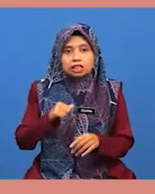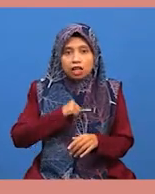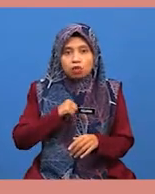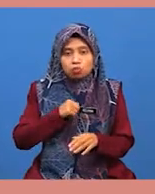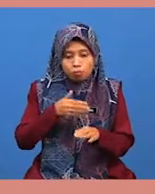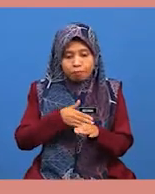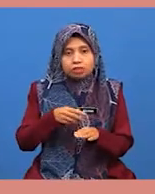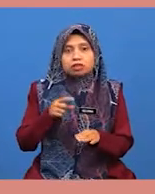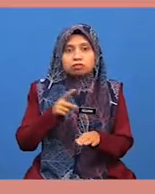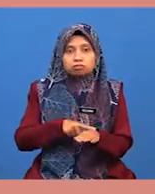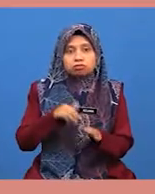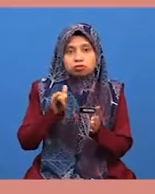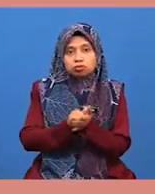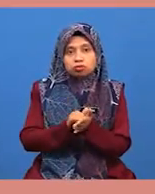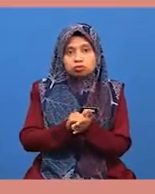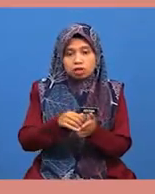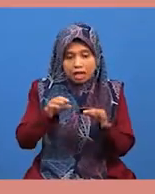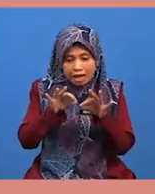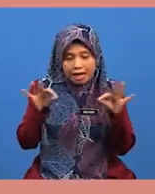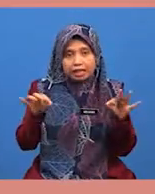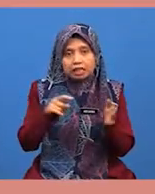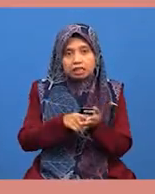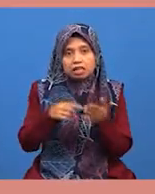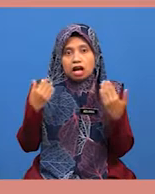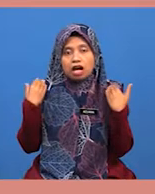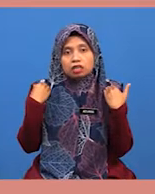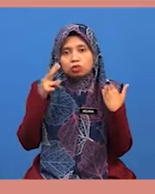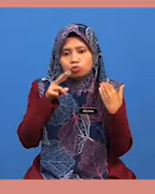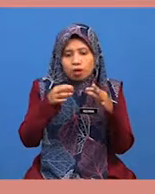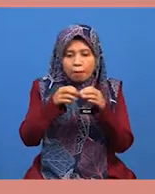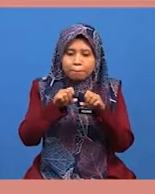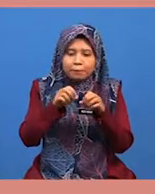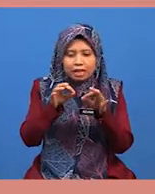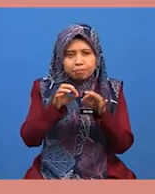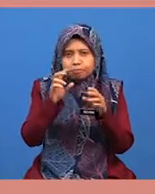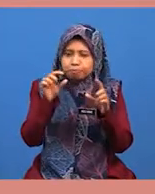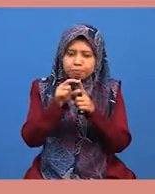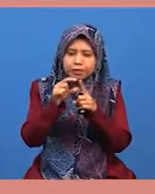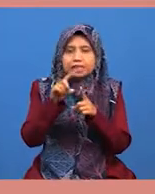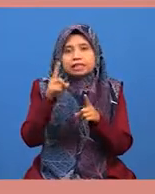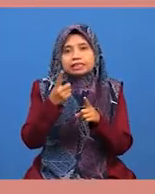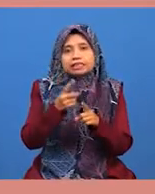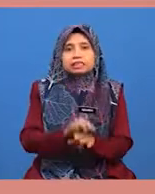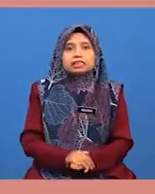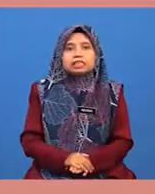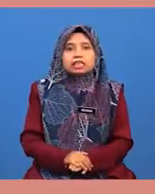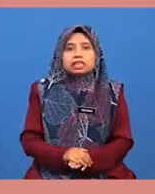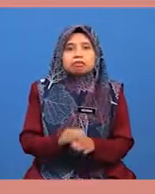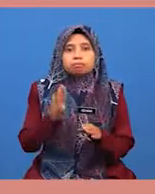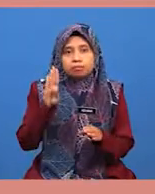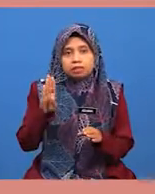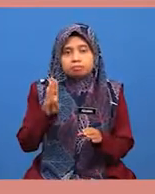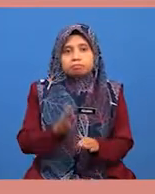waktu itu. Ayat ini mempunyai dua patah perkataan sahaja, Sekarang,